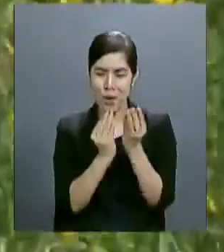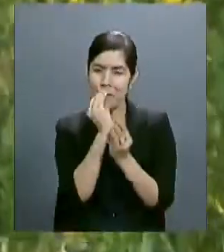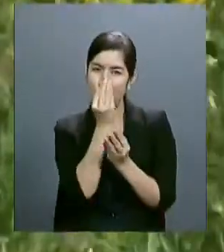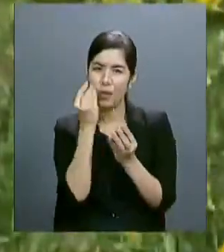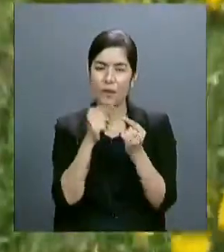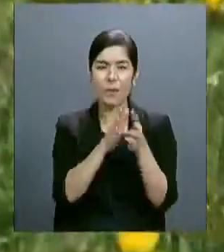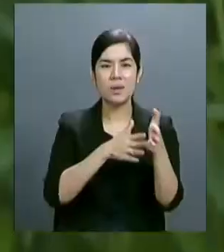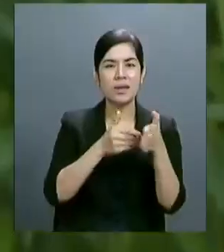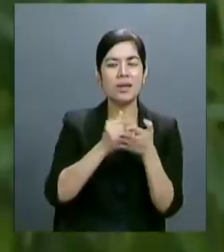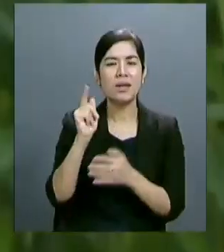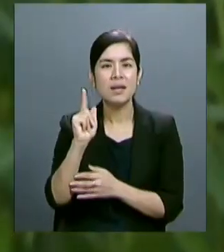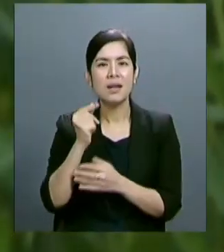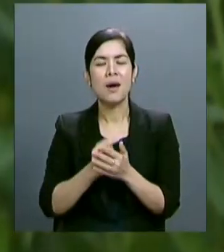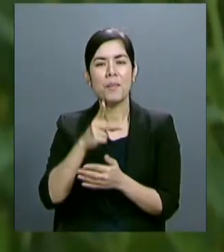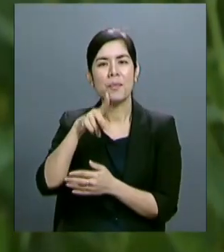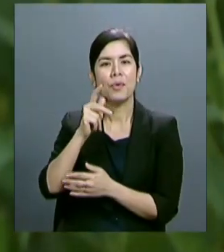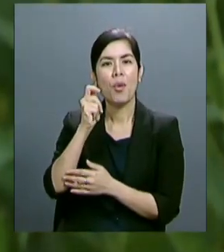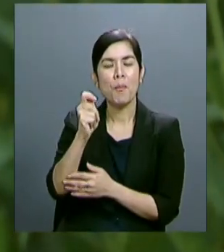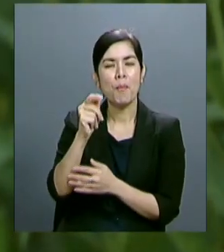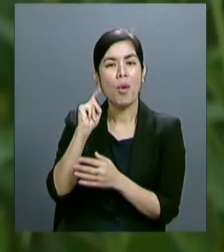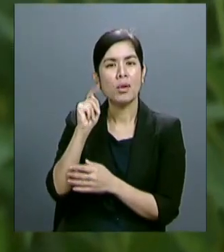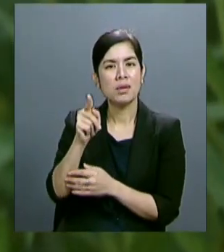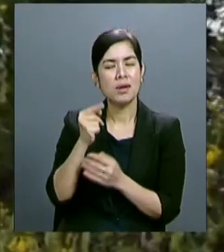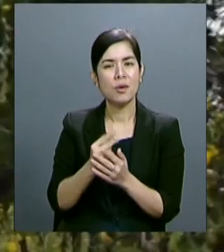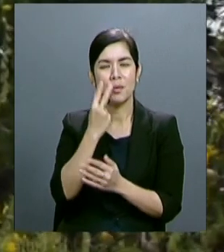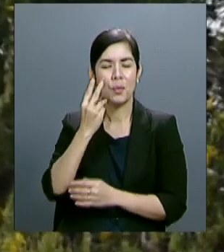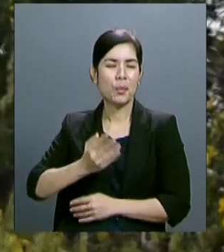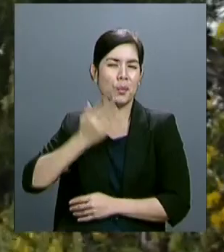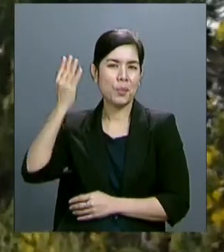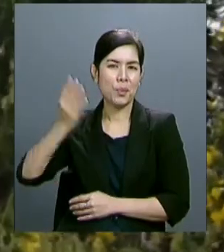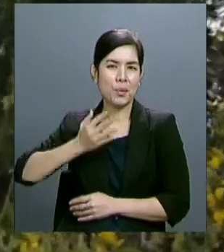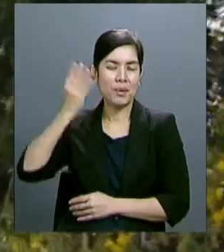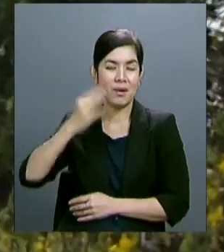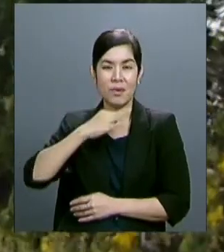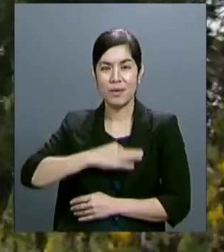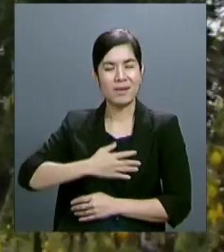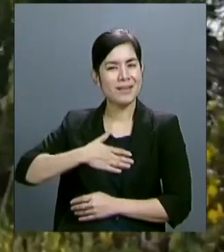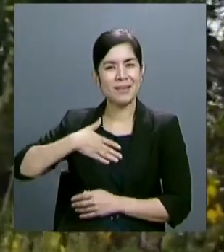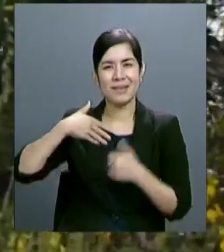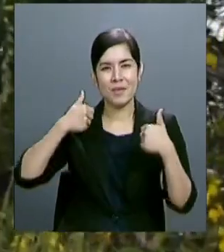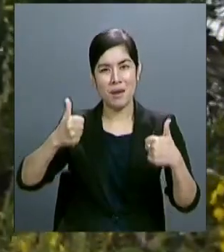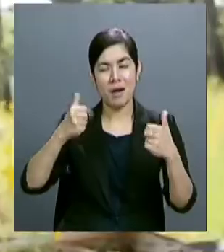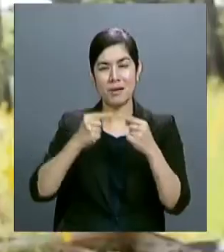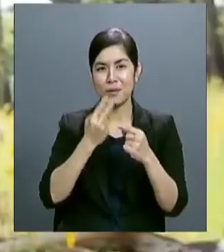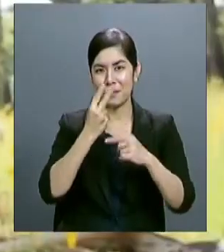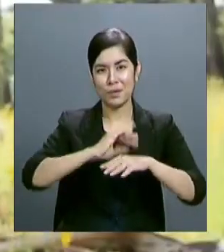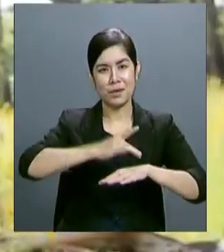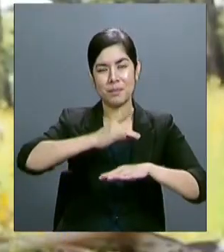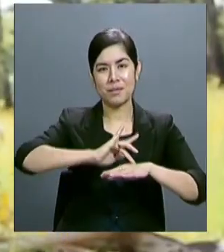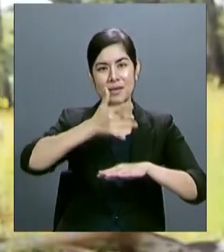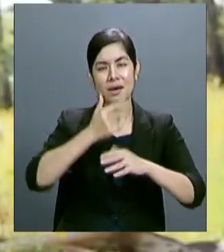ลมพัดไปมารู้สึกถึงความร่มเย็นความสดชื่นเป็นธรรมชาติที่เร